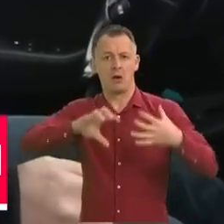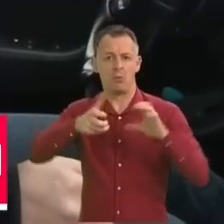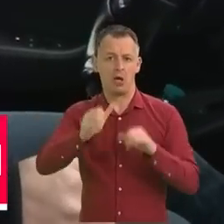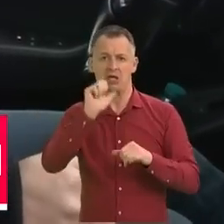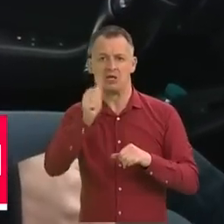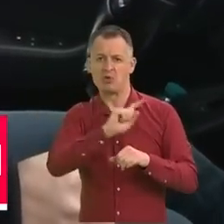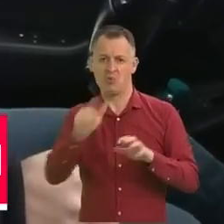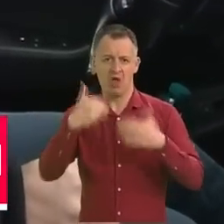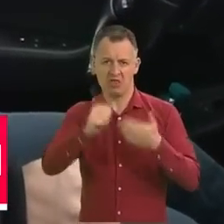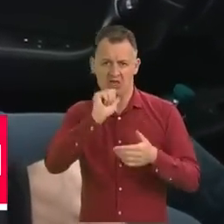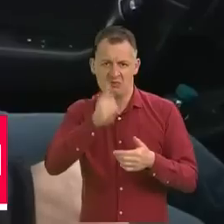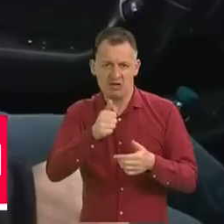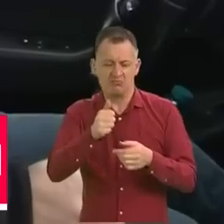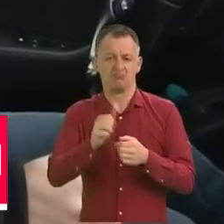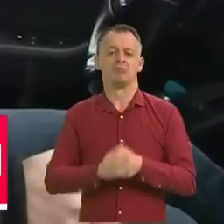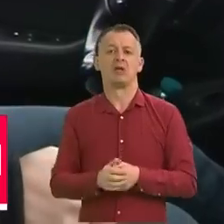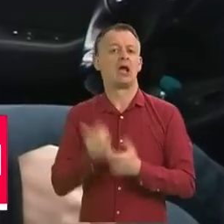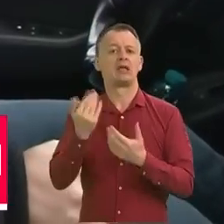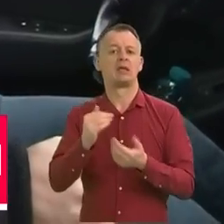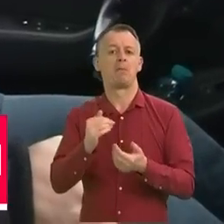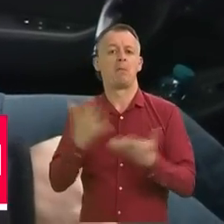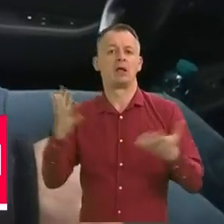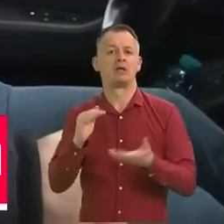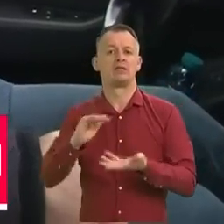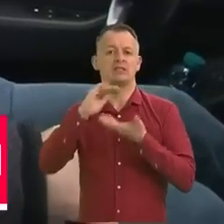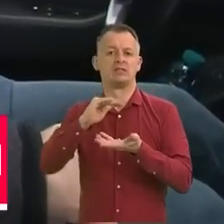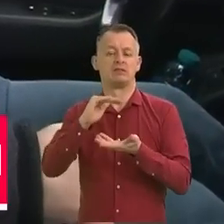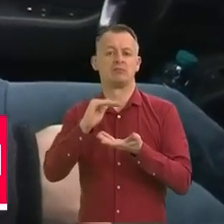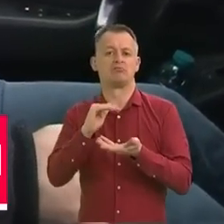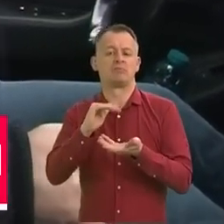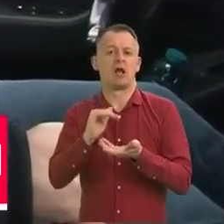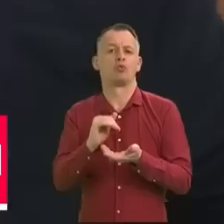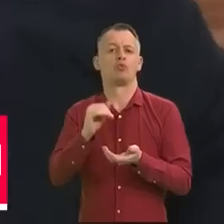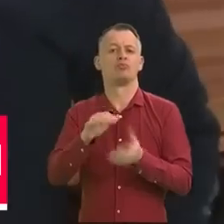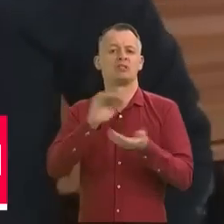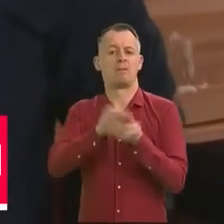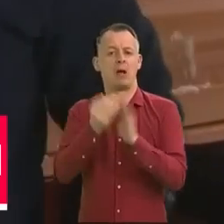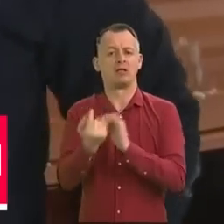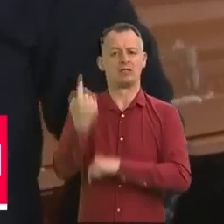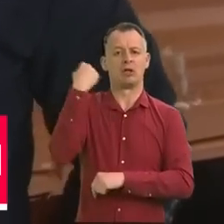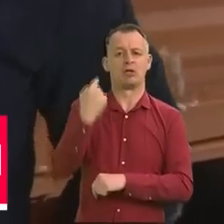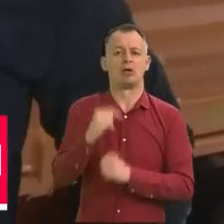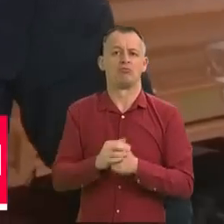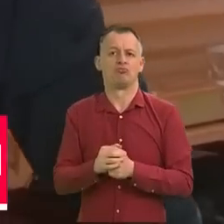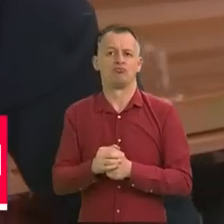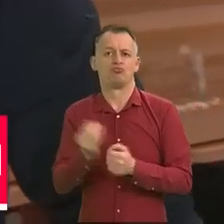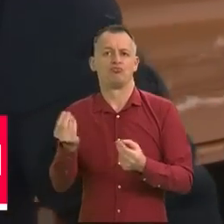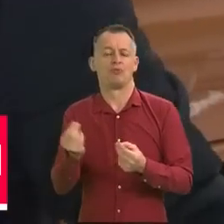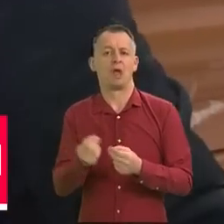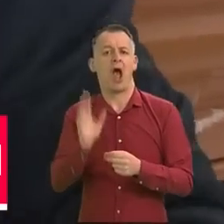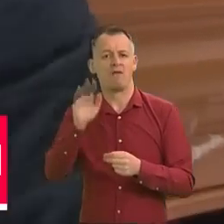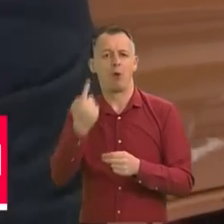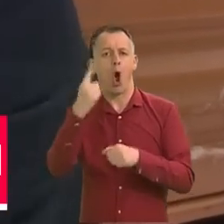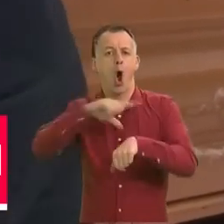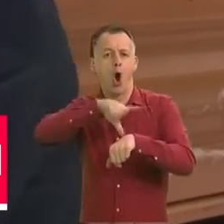e. Cât de mare e zăpada în spate? Nu știu, 1,5 metri, cred. De cât timp încercați să ieșiți? Avem în jur de o